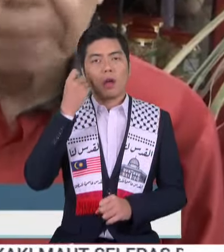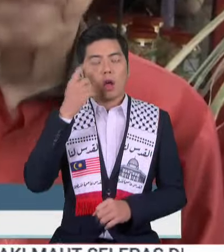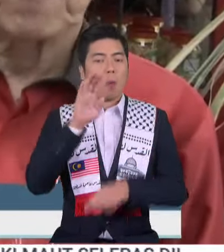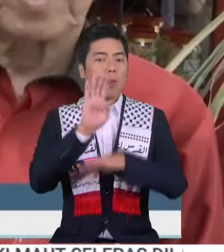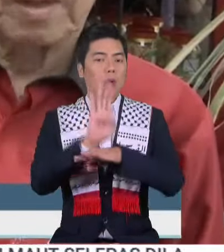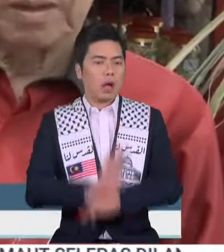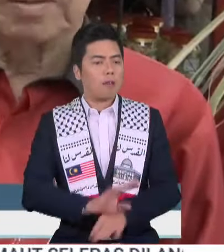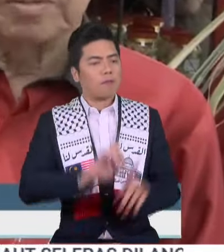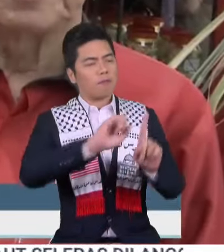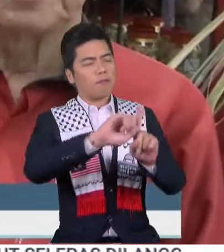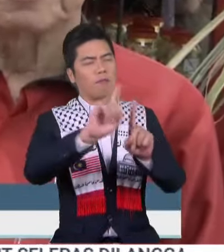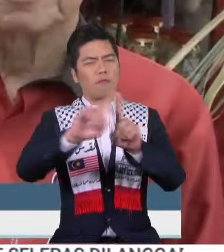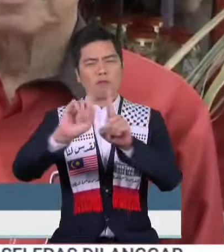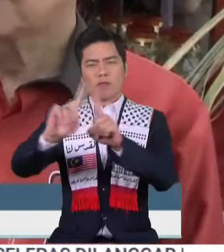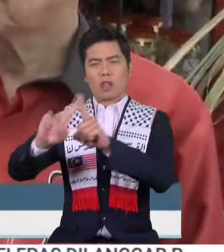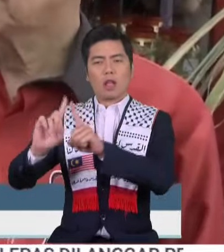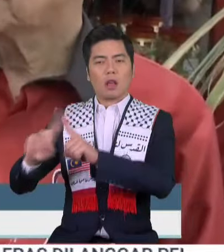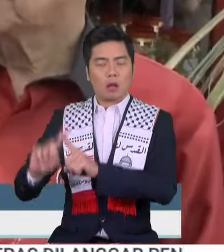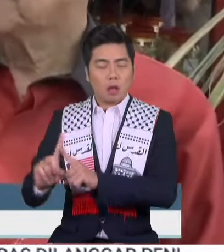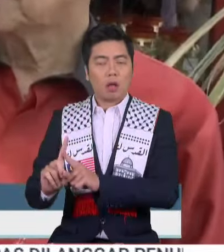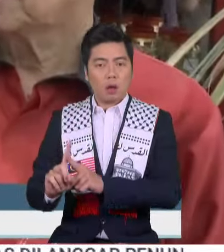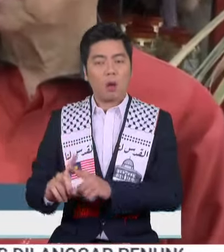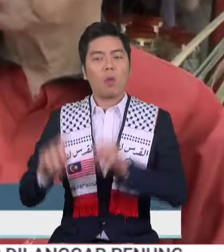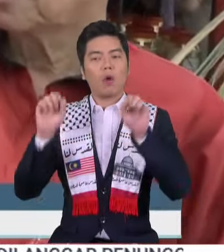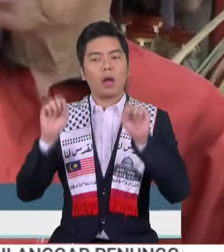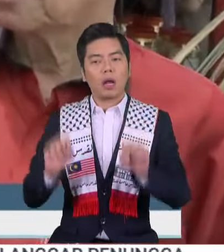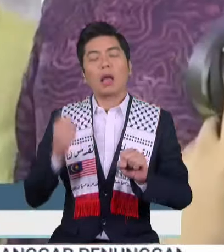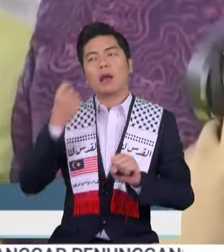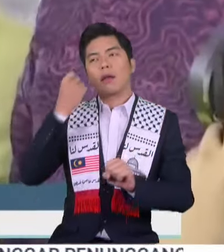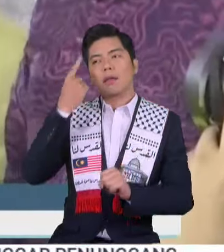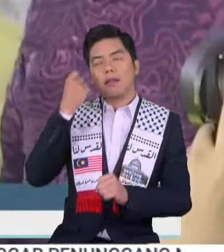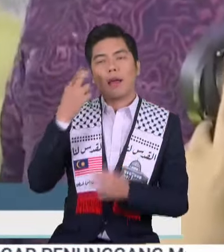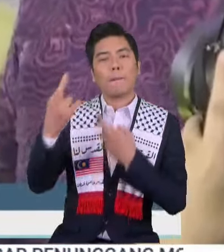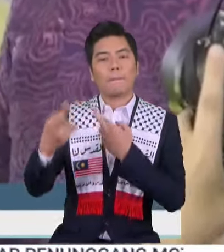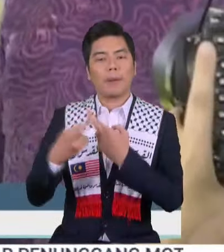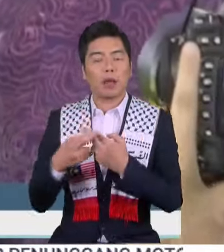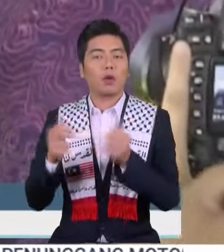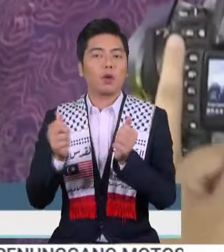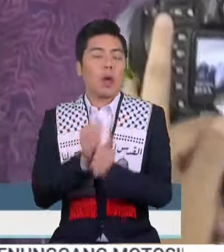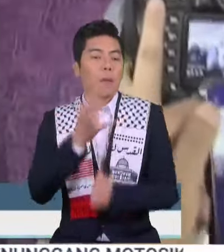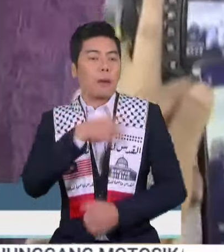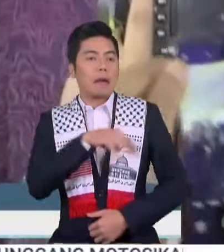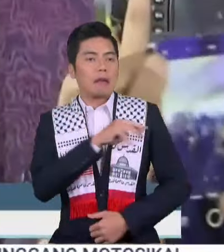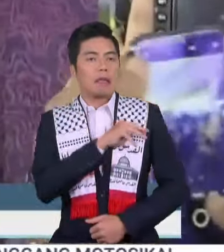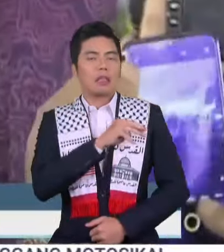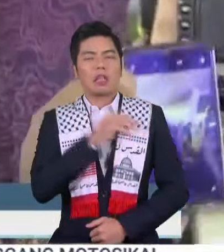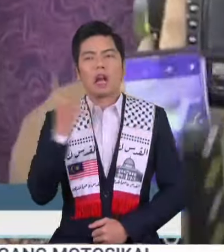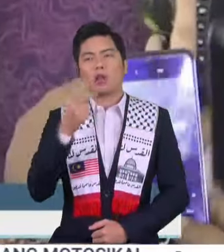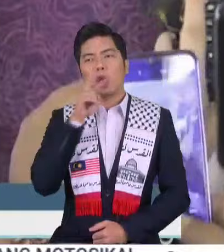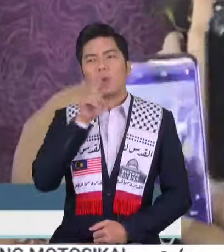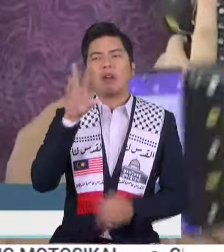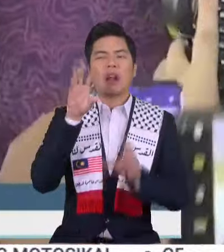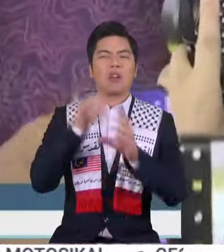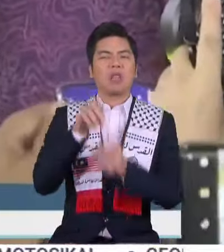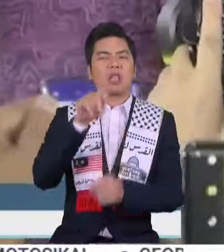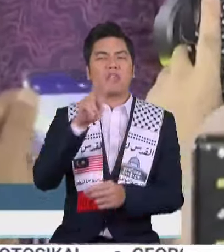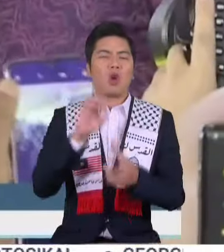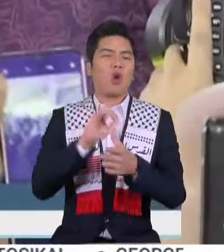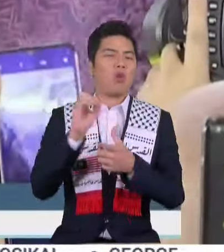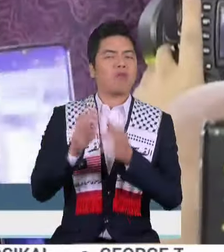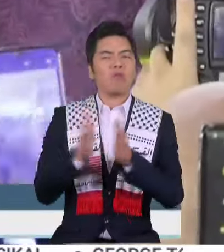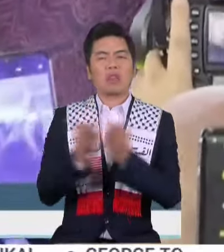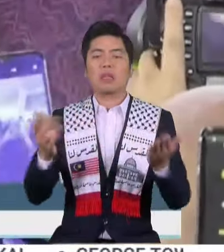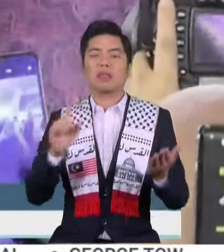kaum dan kami boleh dapat bermesra dengan itu menteri-menteri yang biasa kami tengok di newspaper atau di TV saja.